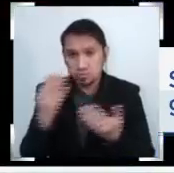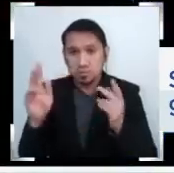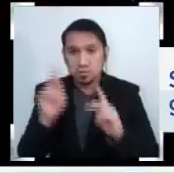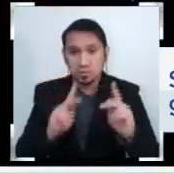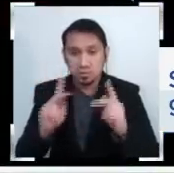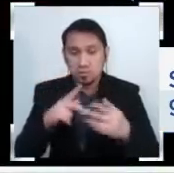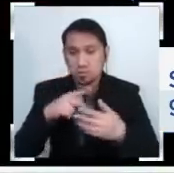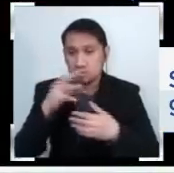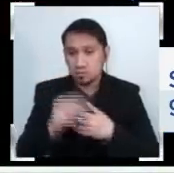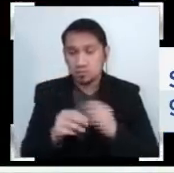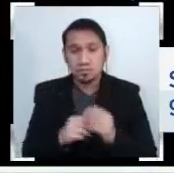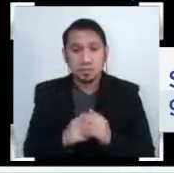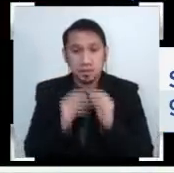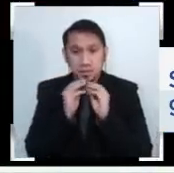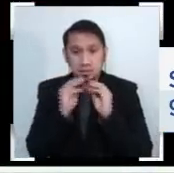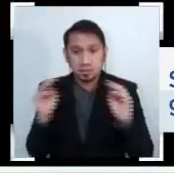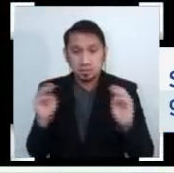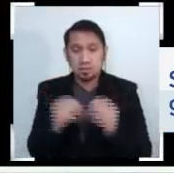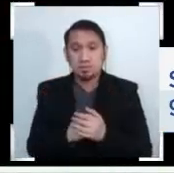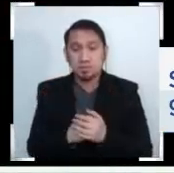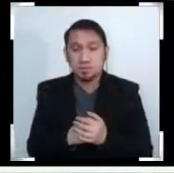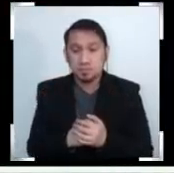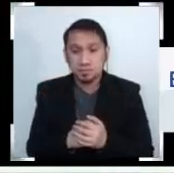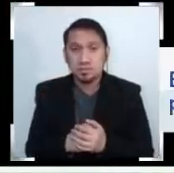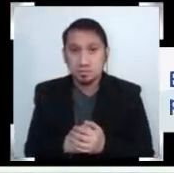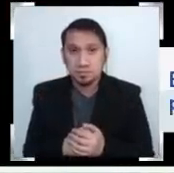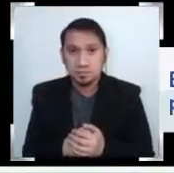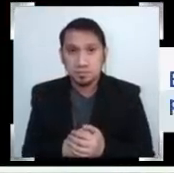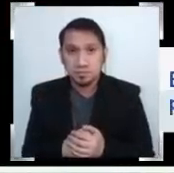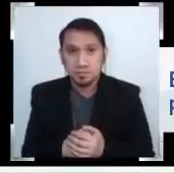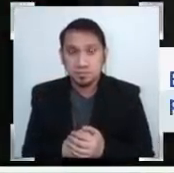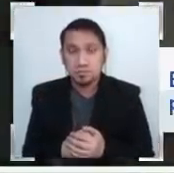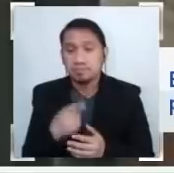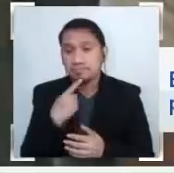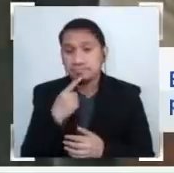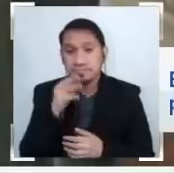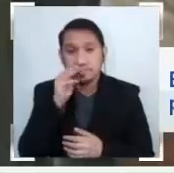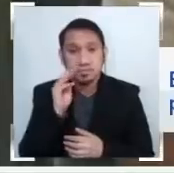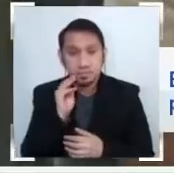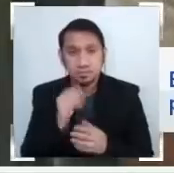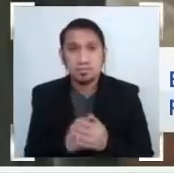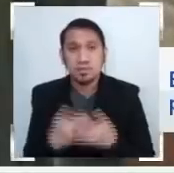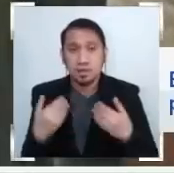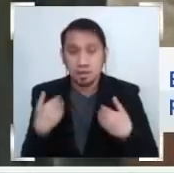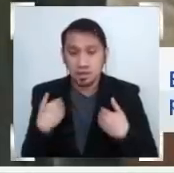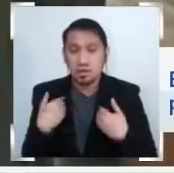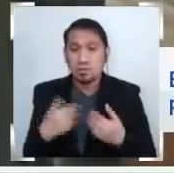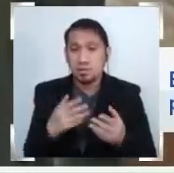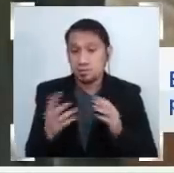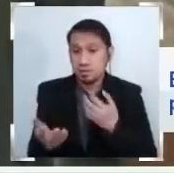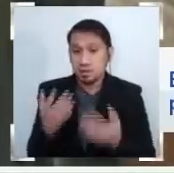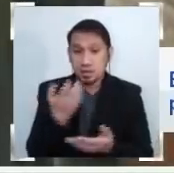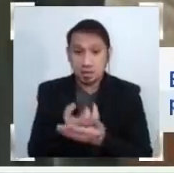kanyang mensahe naman sa Arangkada Philippines Forum 2021, sinabi ni Pacquiao na nakaangkla ang kanyang economic platform